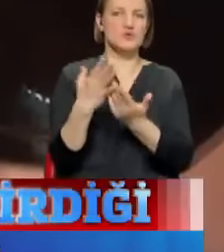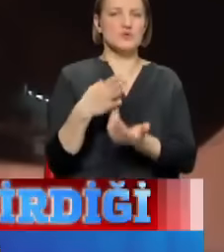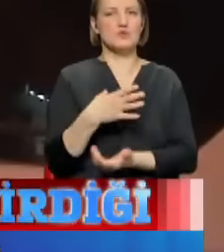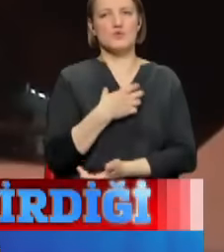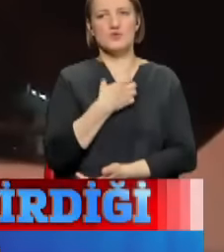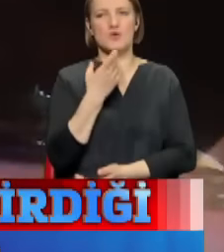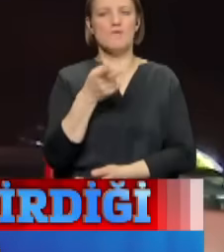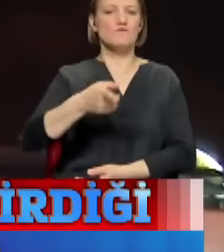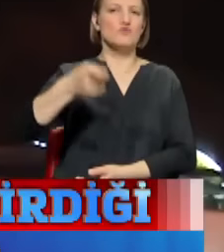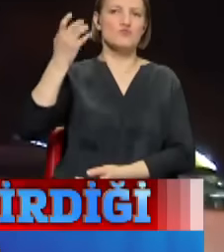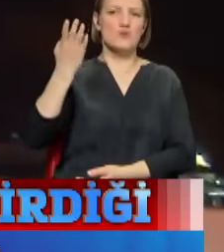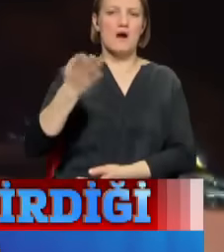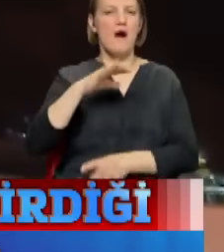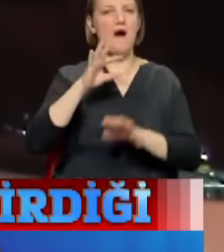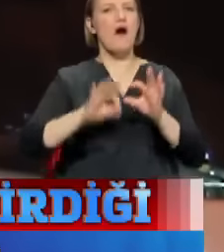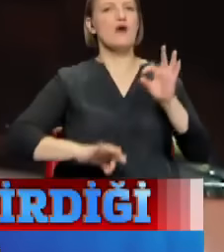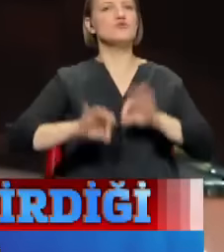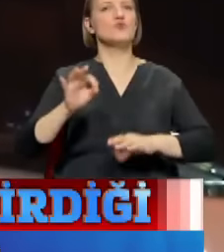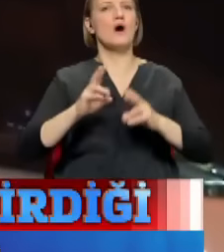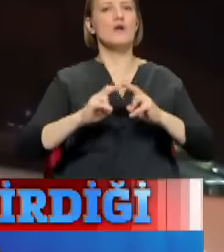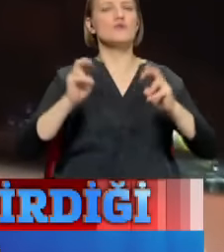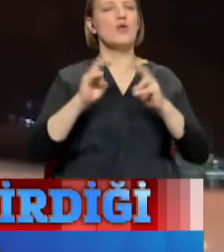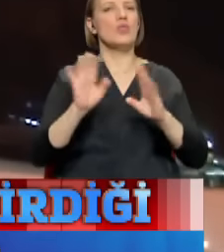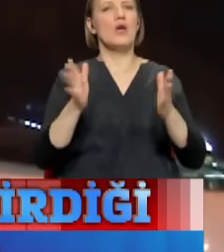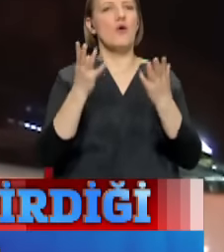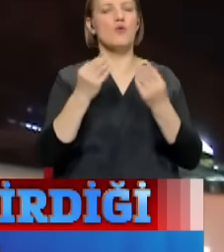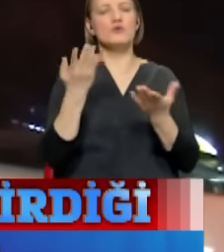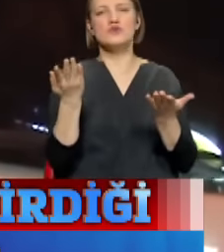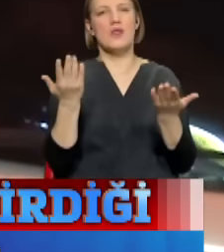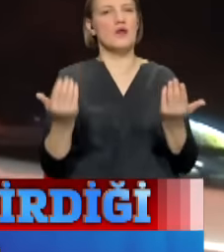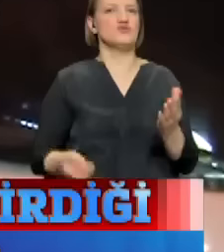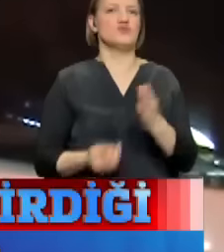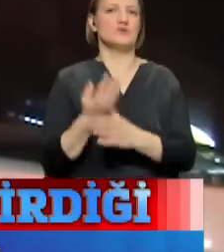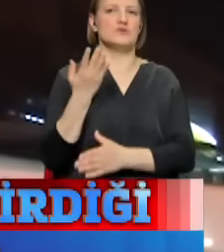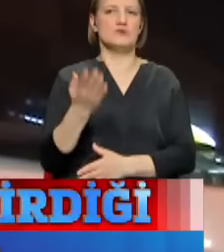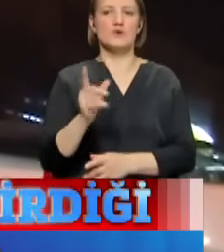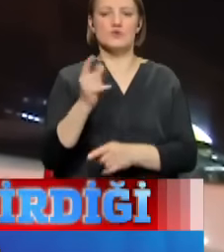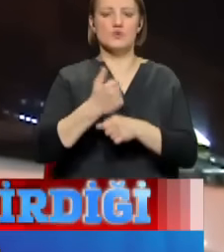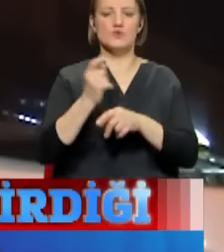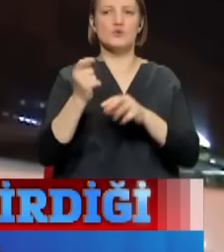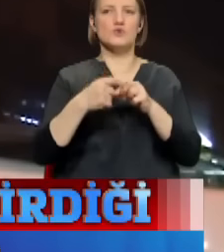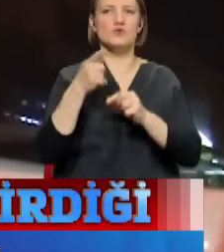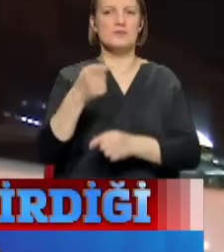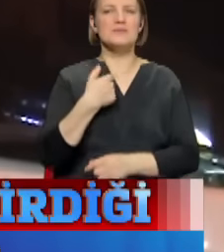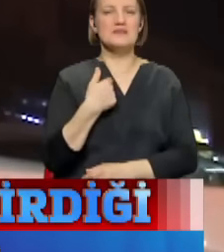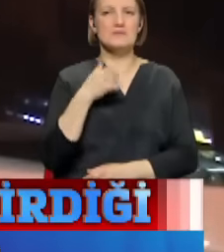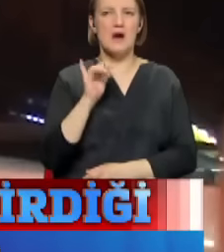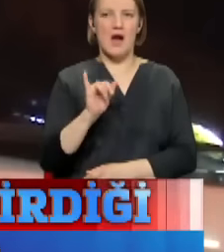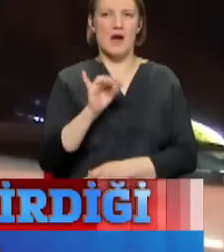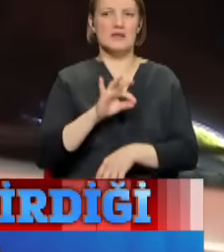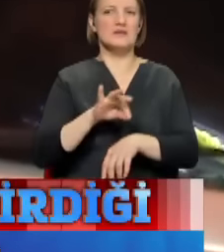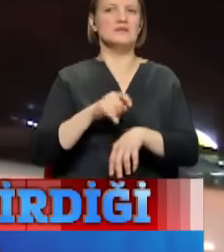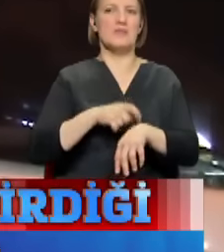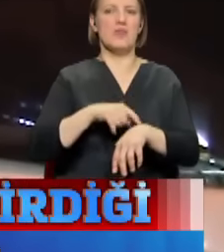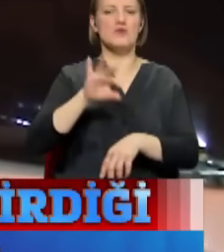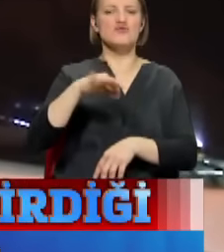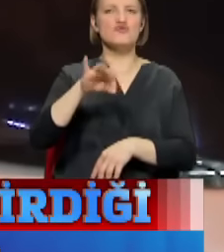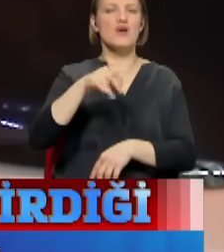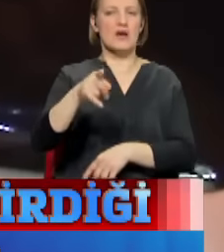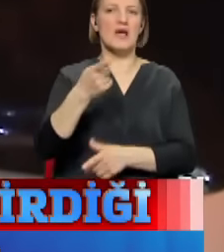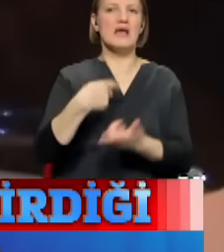Maalesef vurmuşlar. Araştırıyorlar ne olduğunu. İnşallah çıkaracaklar yani meydana. Uğur diye bizim memide aynı zamanda çay ocağını işletiyor.